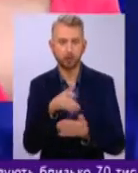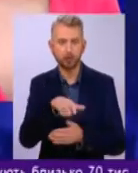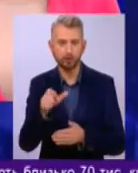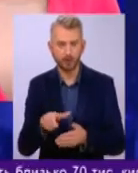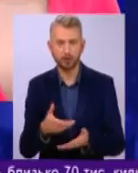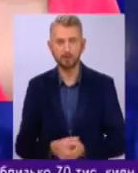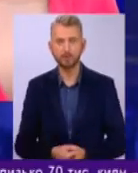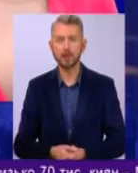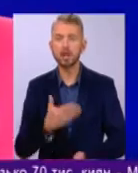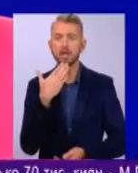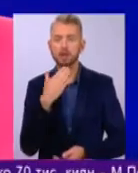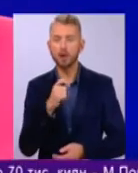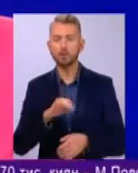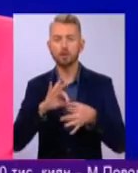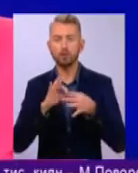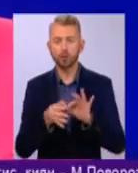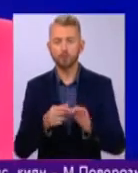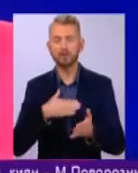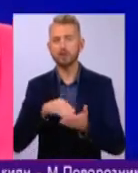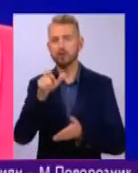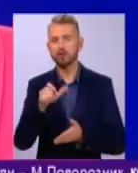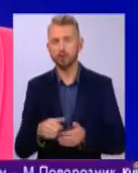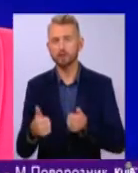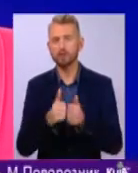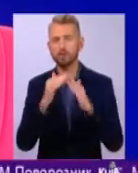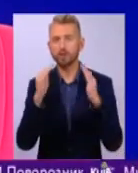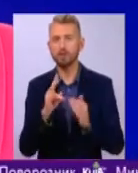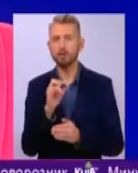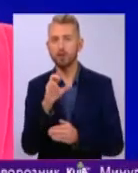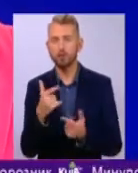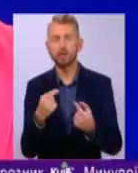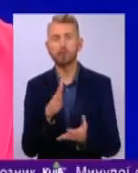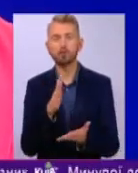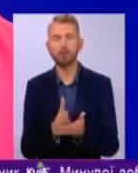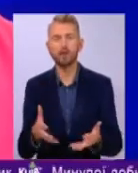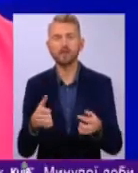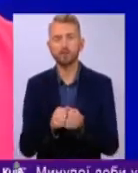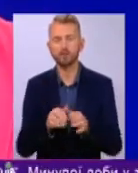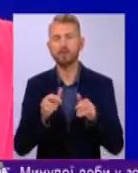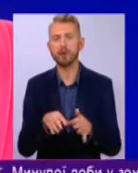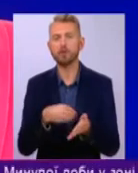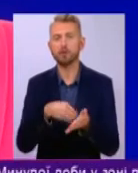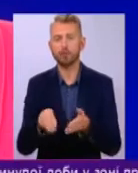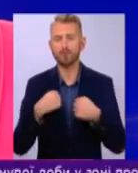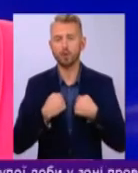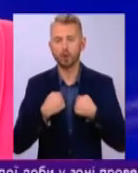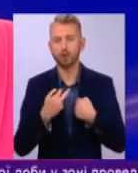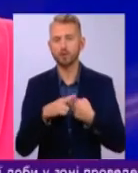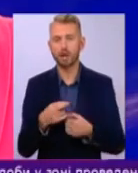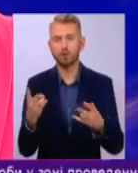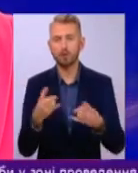Студія. Дякуємо тобі за подробиці. Тарас Левченко з підбудівлі НАБУ, де перебувають затримані у справі закупівлі рюкзаків для потреб